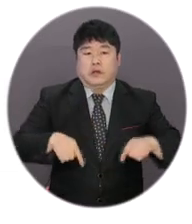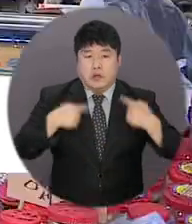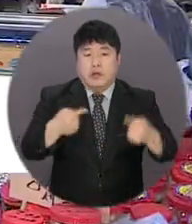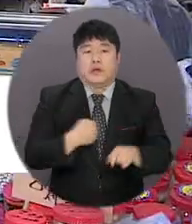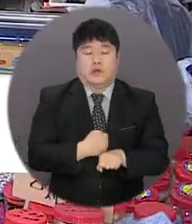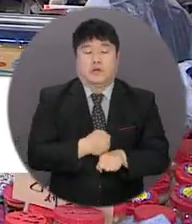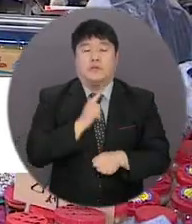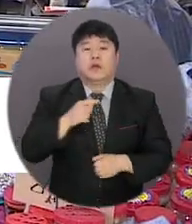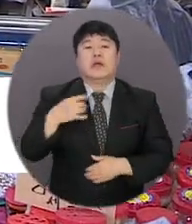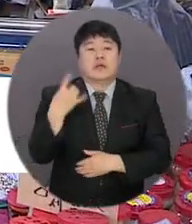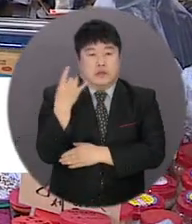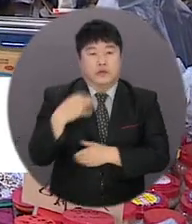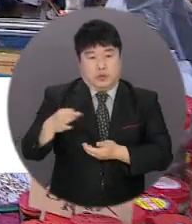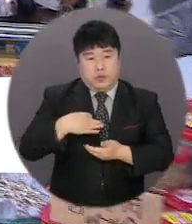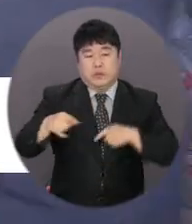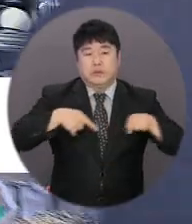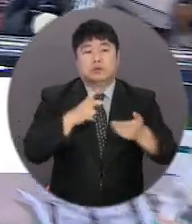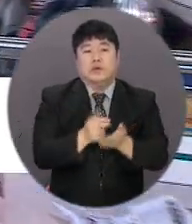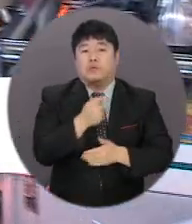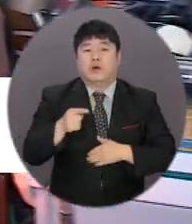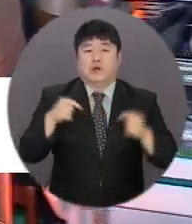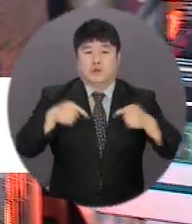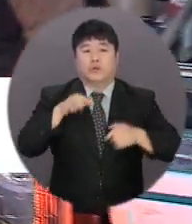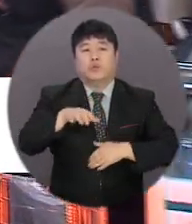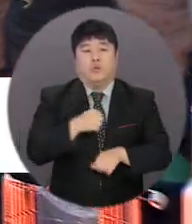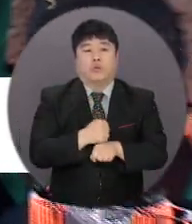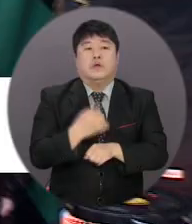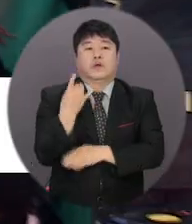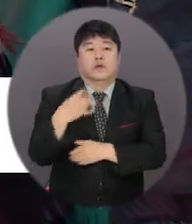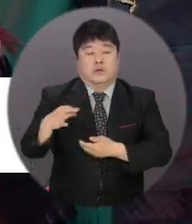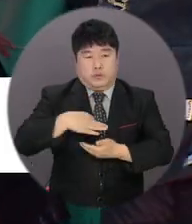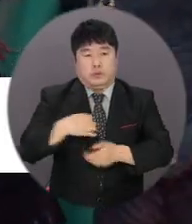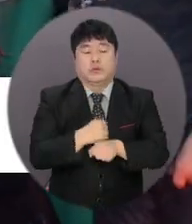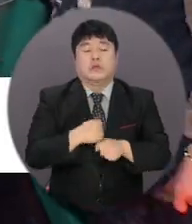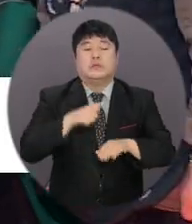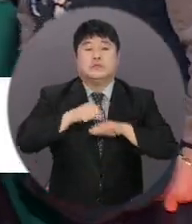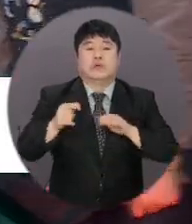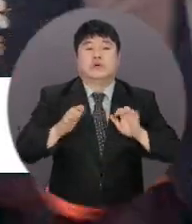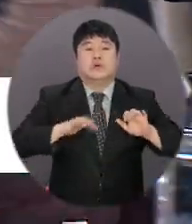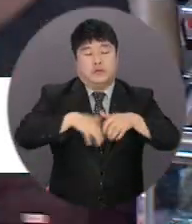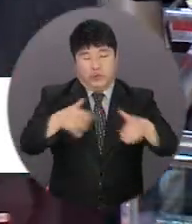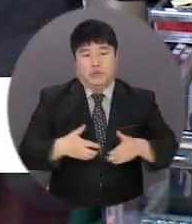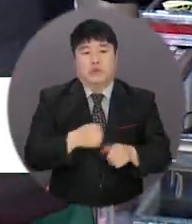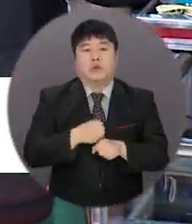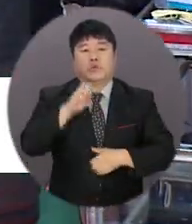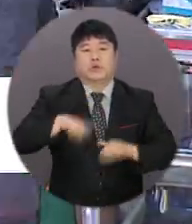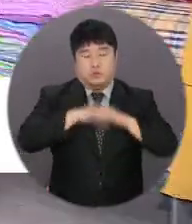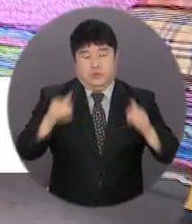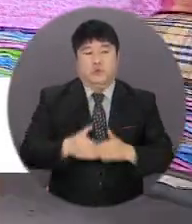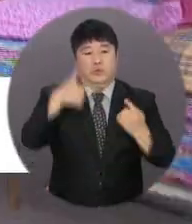나타났습니다. 기본소득을 정책화하는 논의기구인 기본소득 지방정부협의회에는 광주시 전체